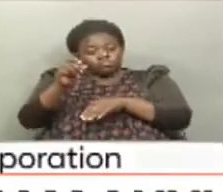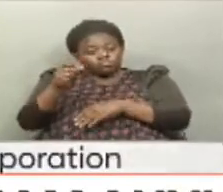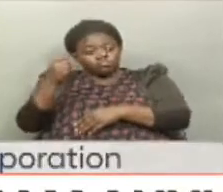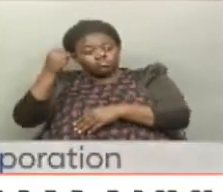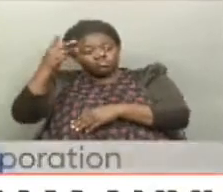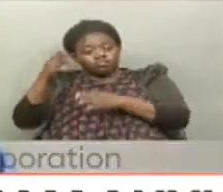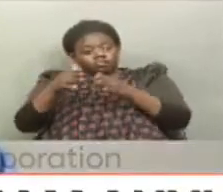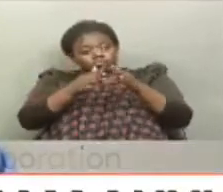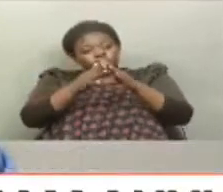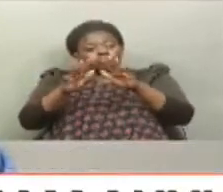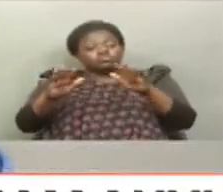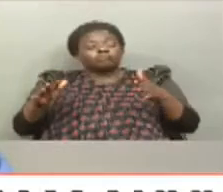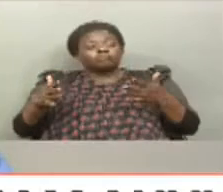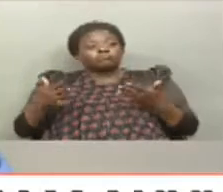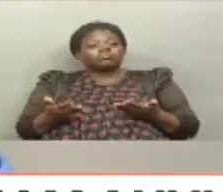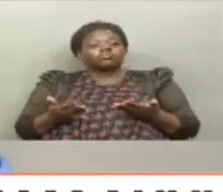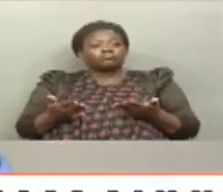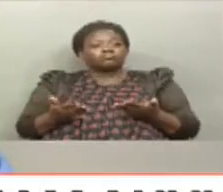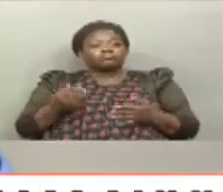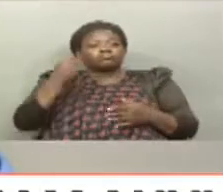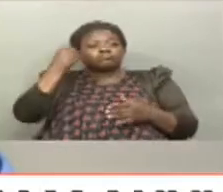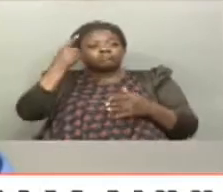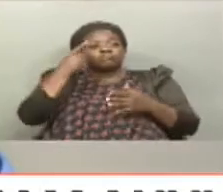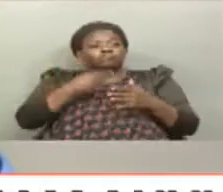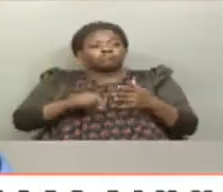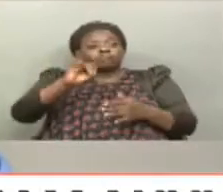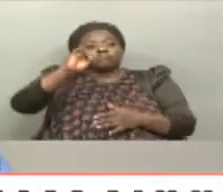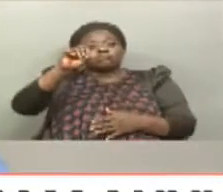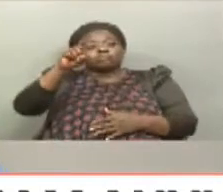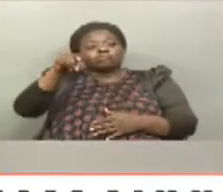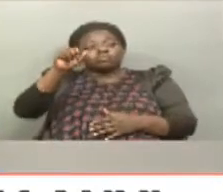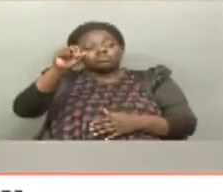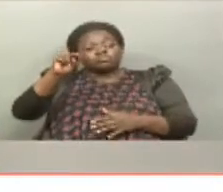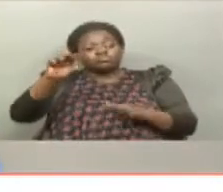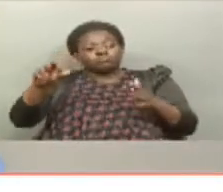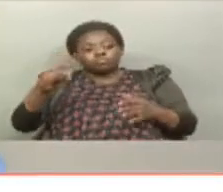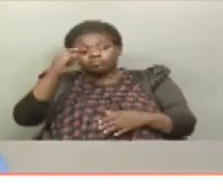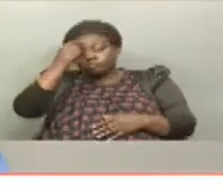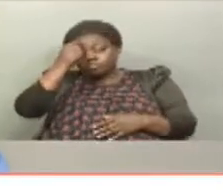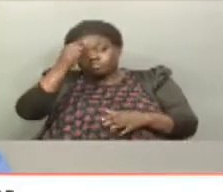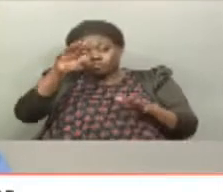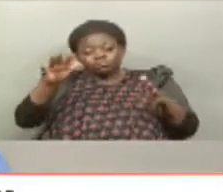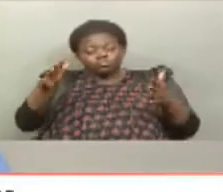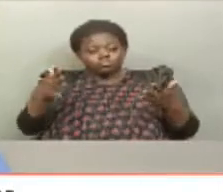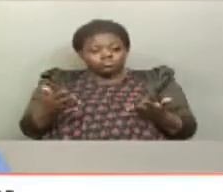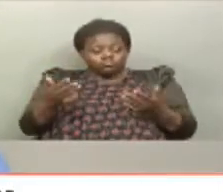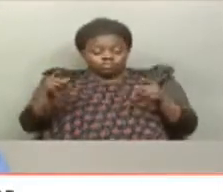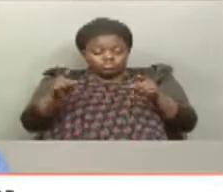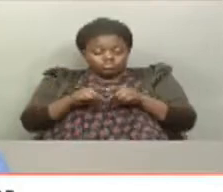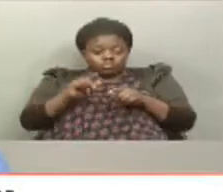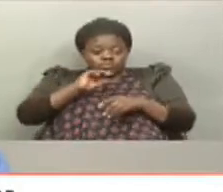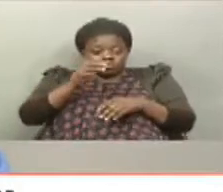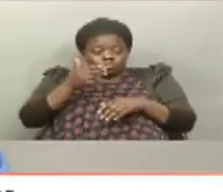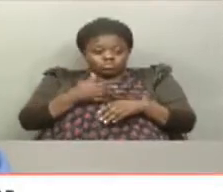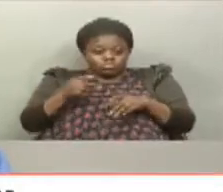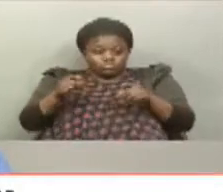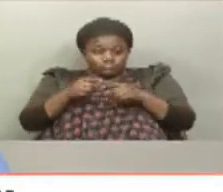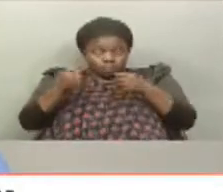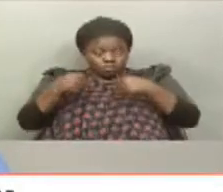leero ebagitambuza batya ategeera nti leero ye Japan etambula etya India etambula etya US etambula etya kakati naffe nga